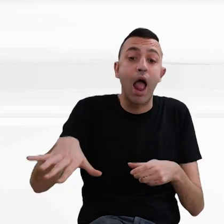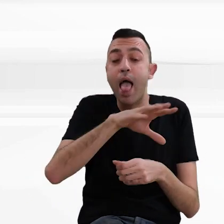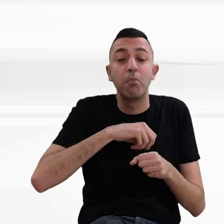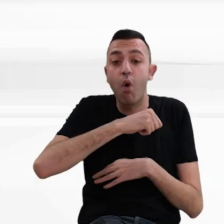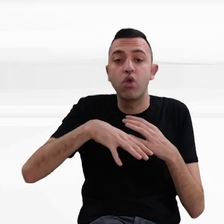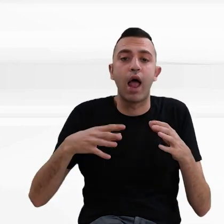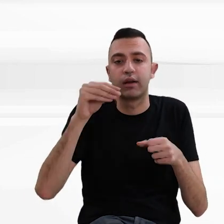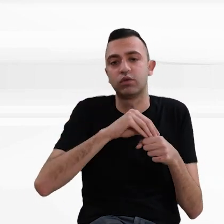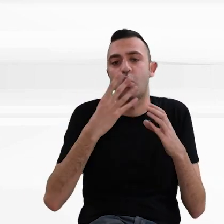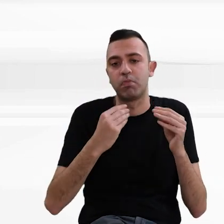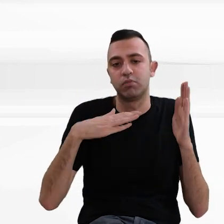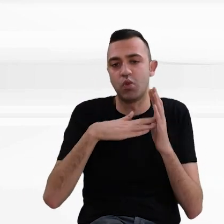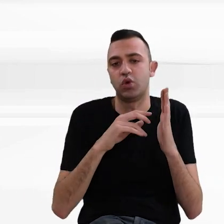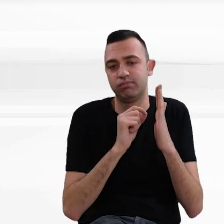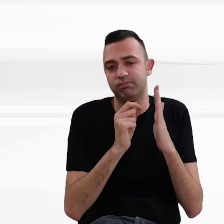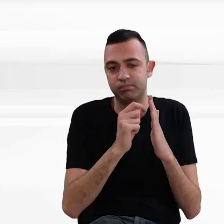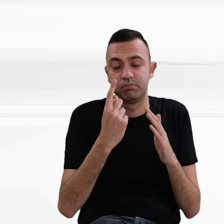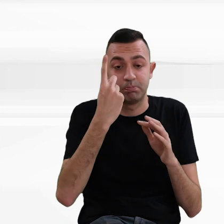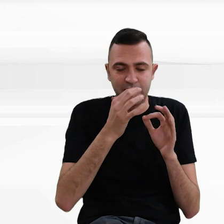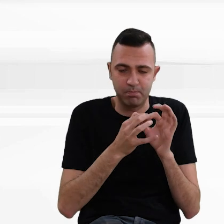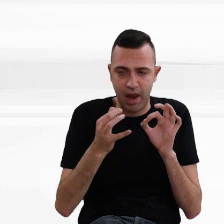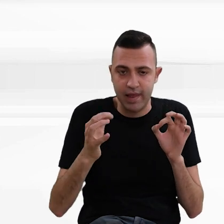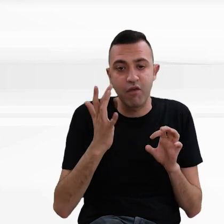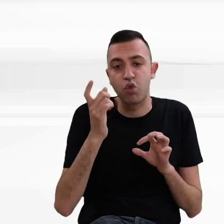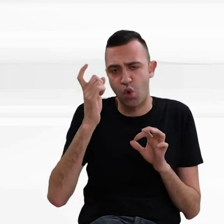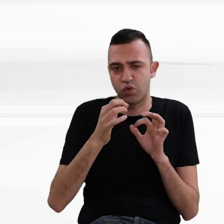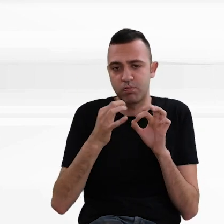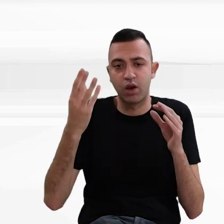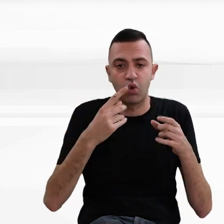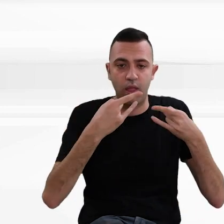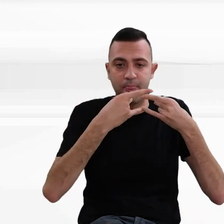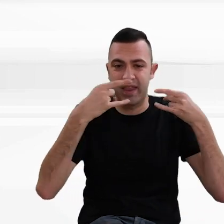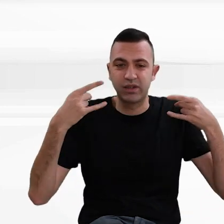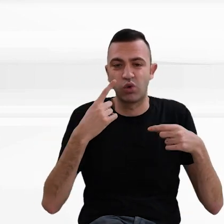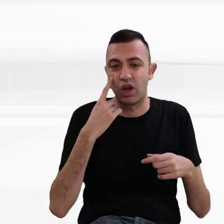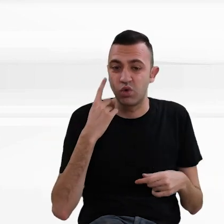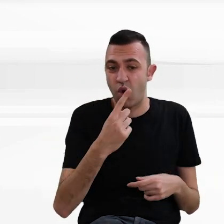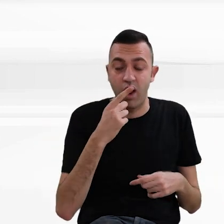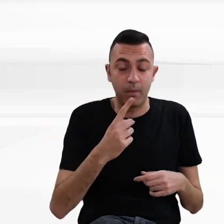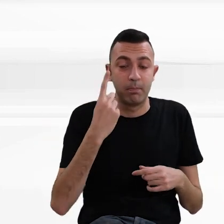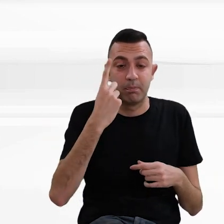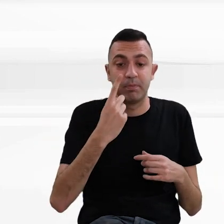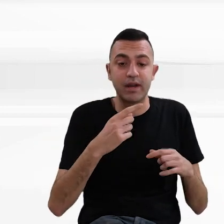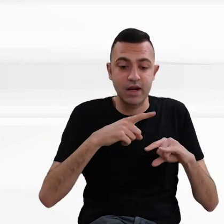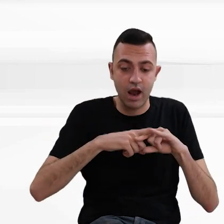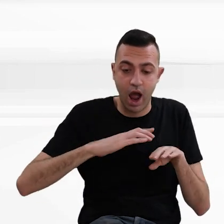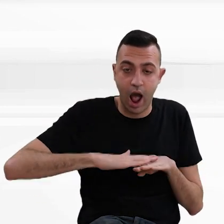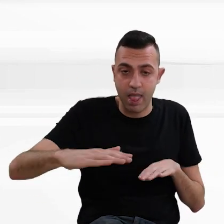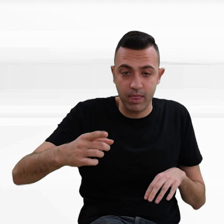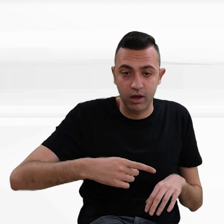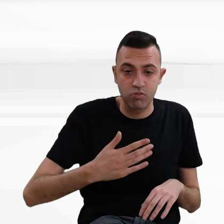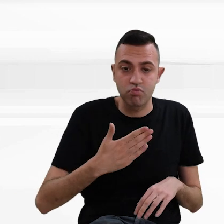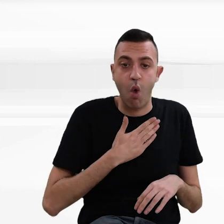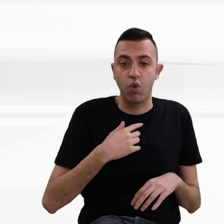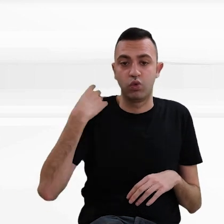sayısı bu kenarlarının uzunlukları bir metre dokuz metre olan dikdörtgen biçimindeki bir halanın ön